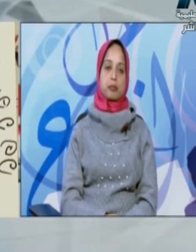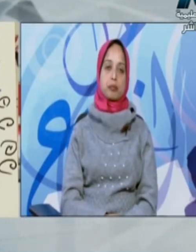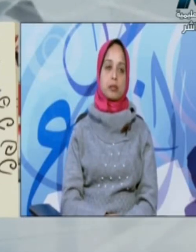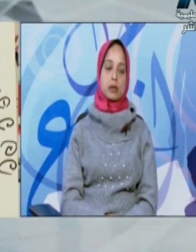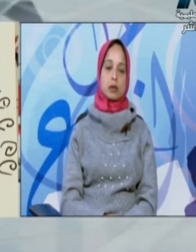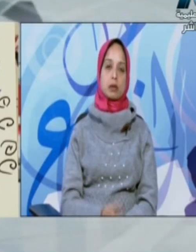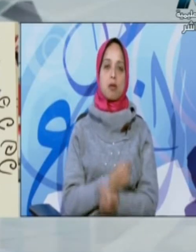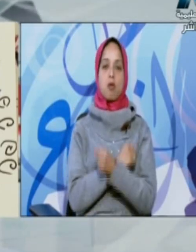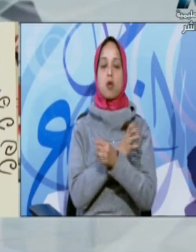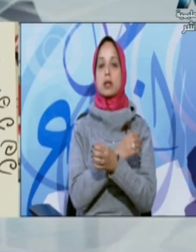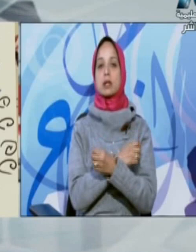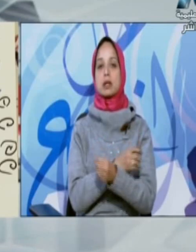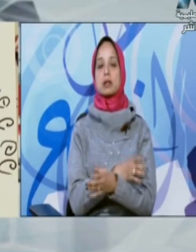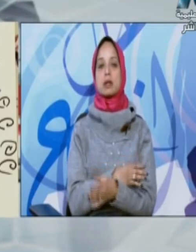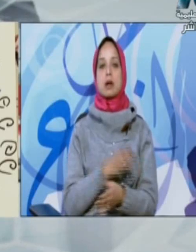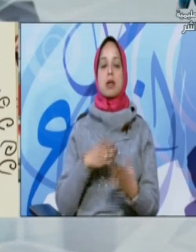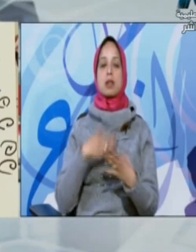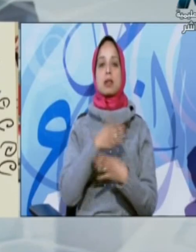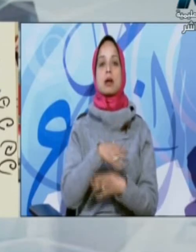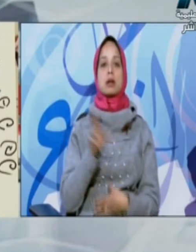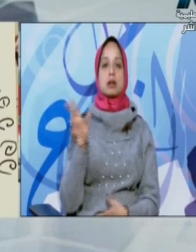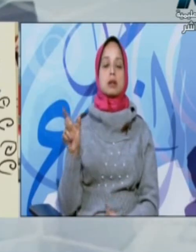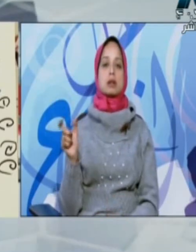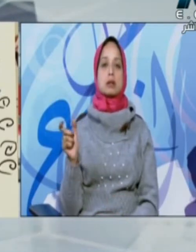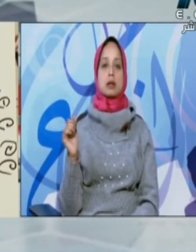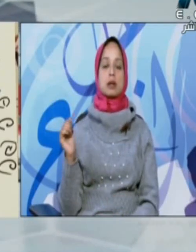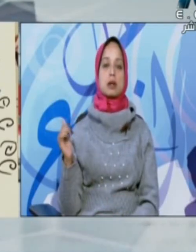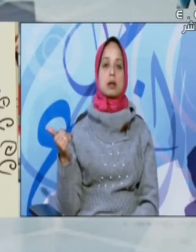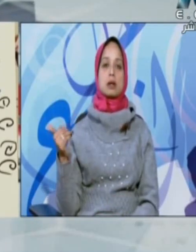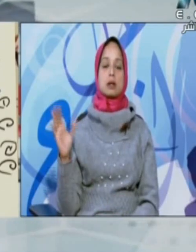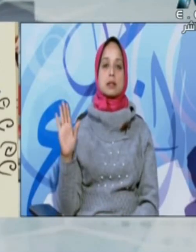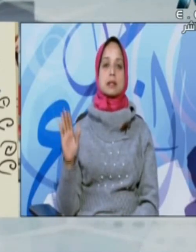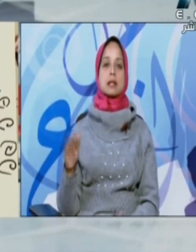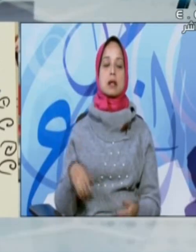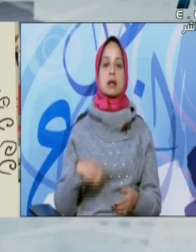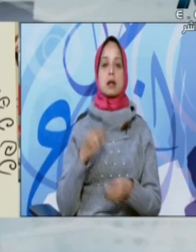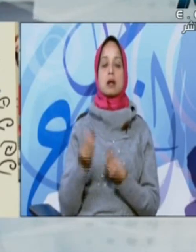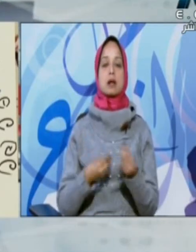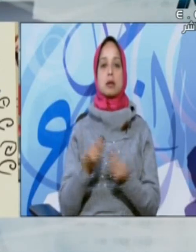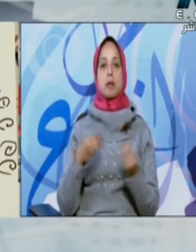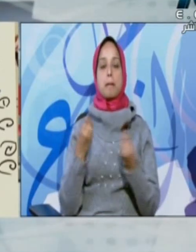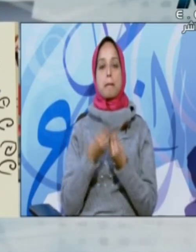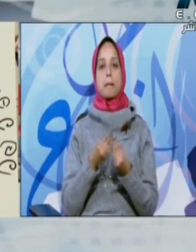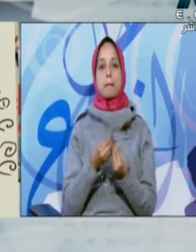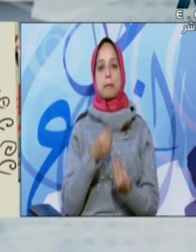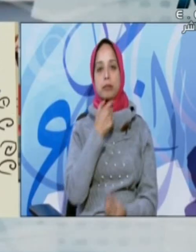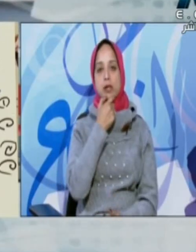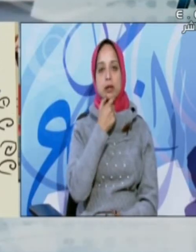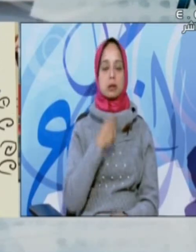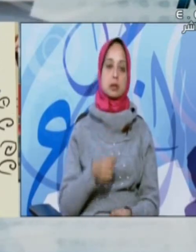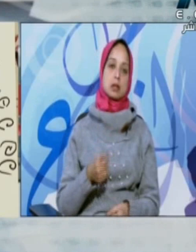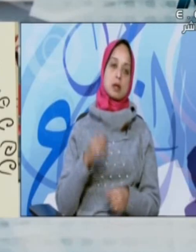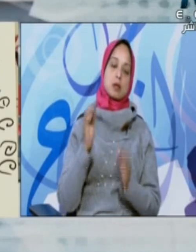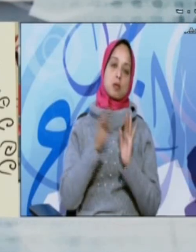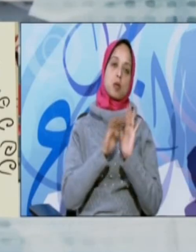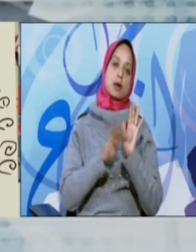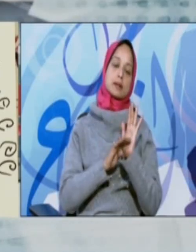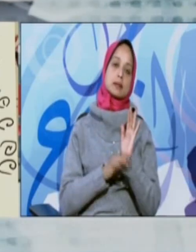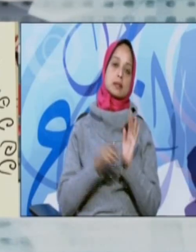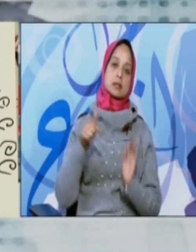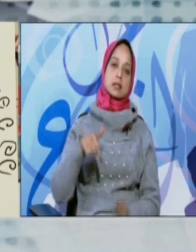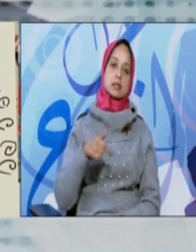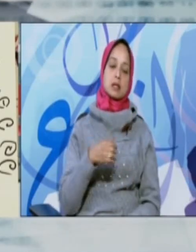أطلق الحريات دخل النحاس في مفاوضات مع إنجلترا لتعديل معاهدة كام؟ 36. فشل النحاس في